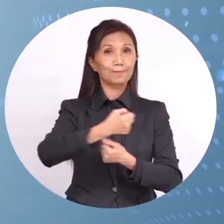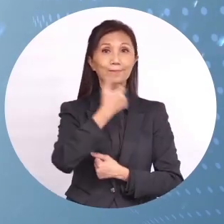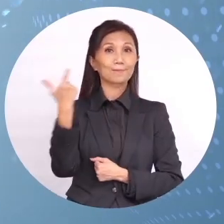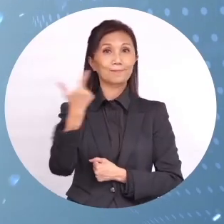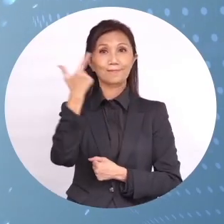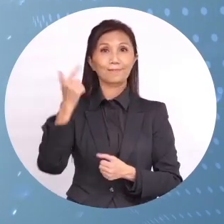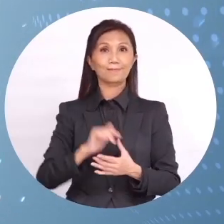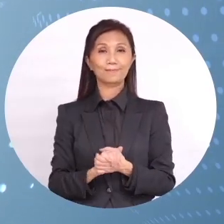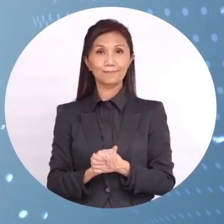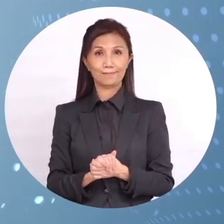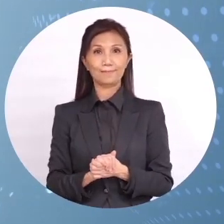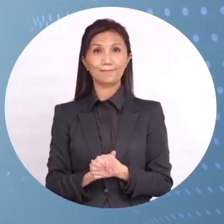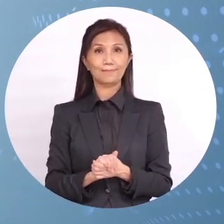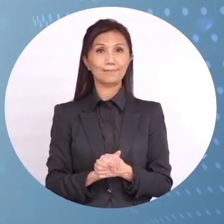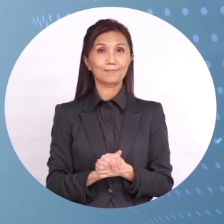果丰。